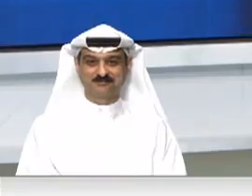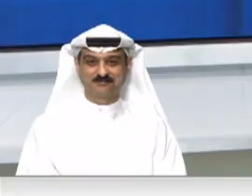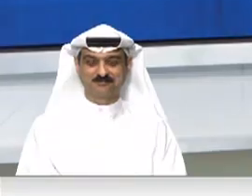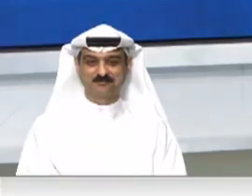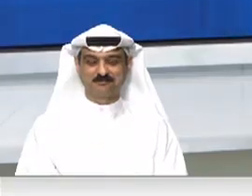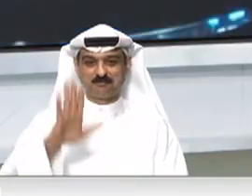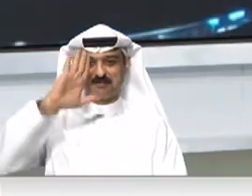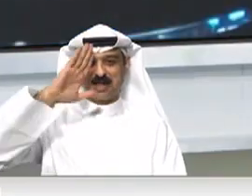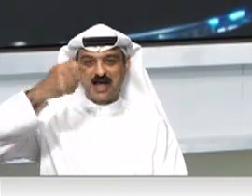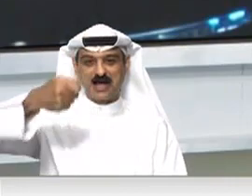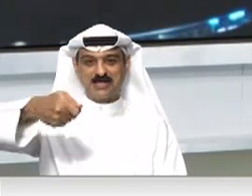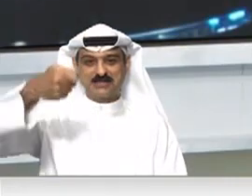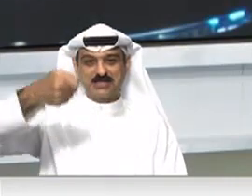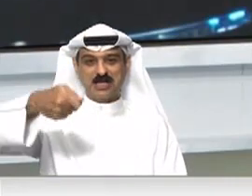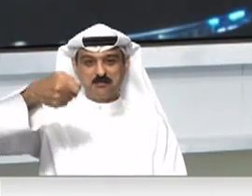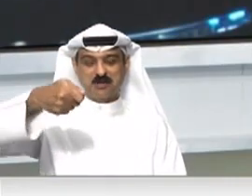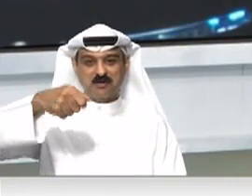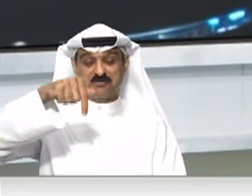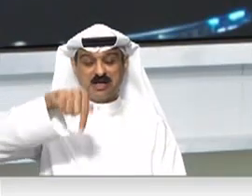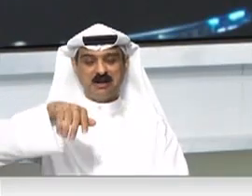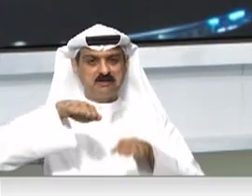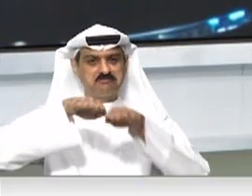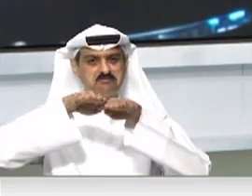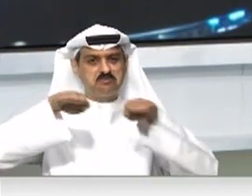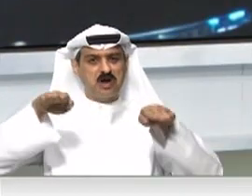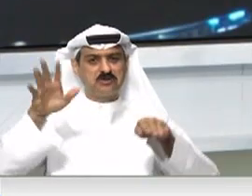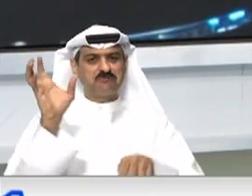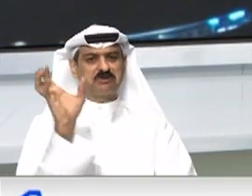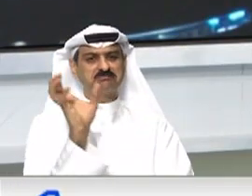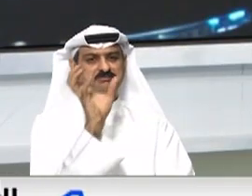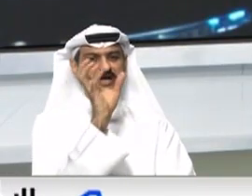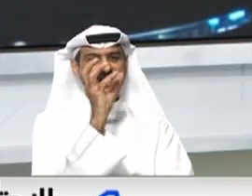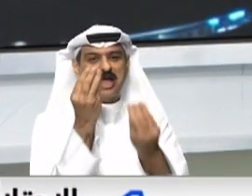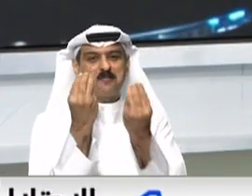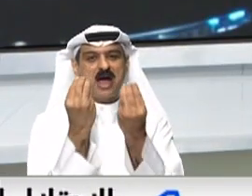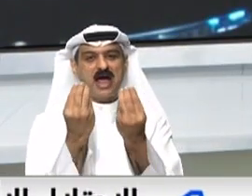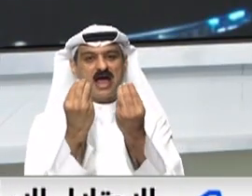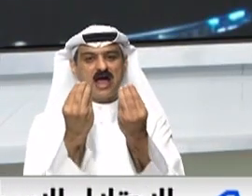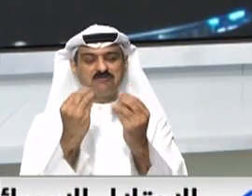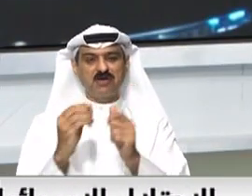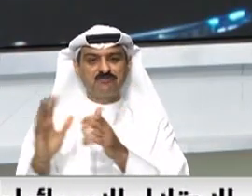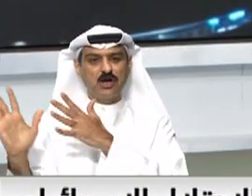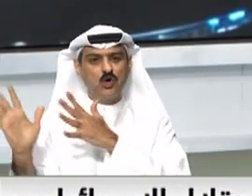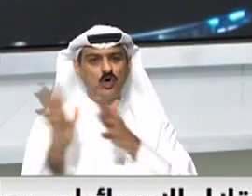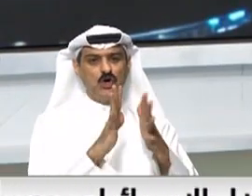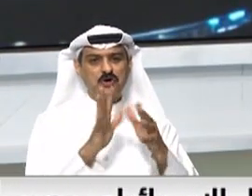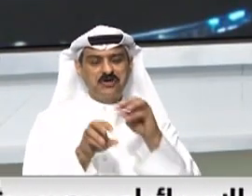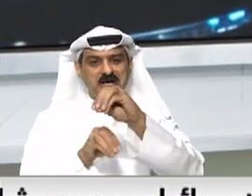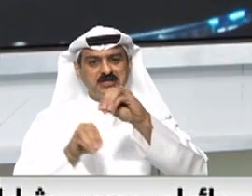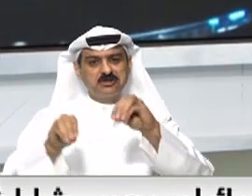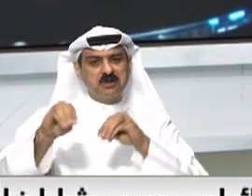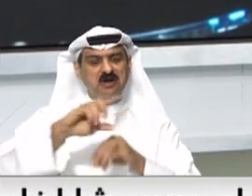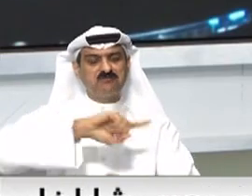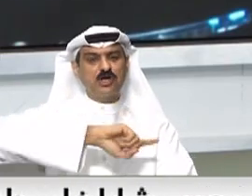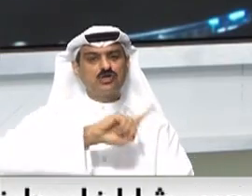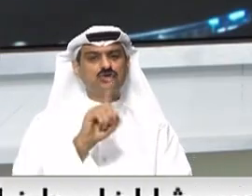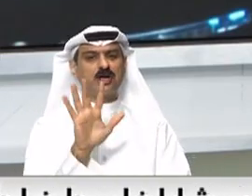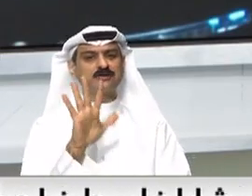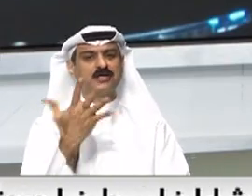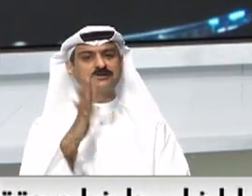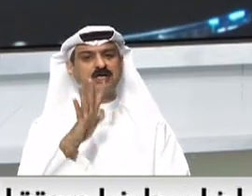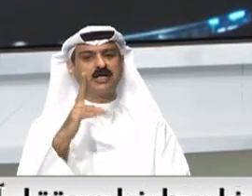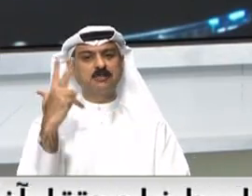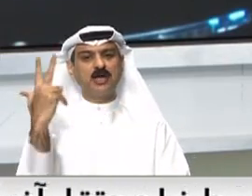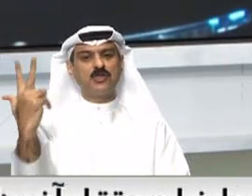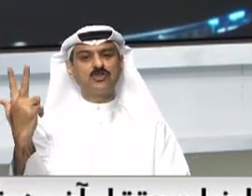السلام عليكم اعزائي المشاهدين الاجواء معتدله وغامه جزئيا وريال شماليه غربيه لمتقلبه الاتجاه تتراوح سرعتها بشكل عام ما